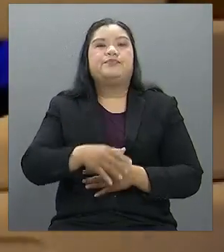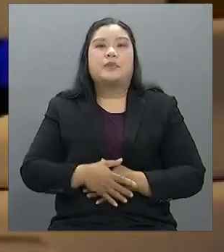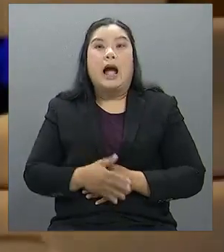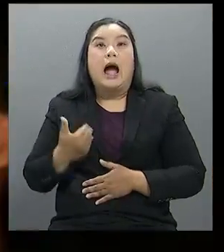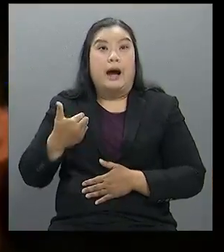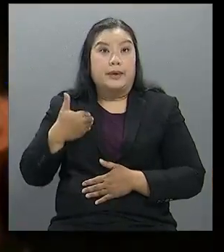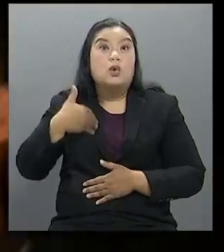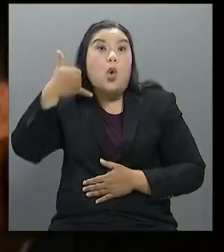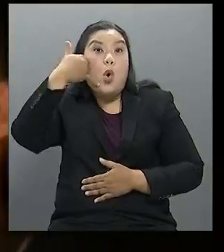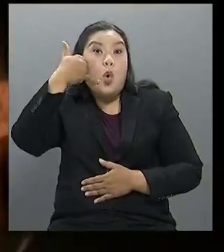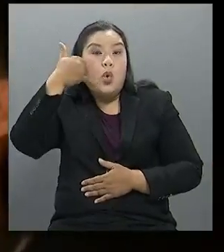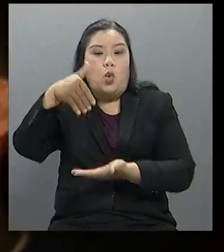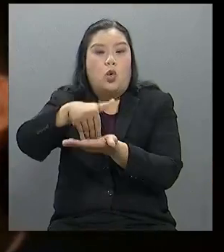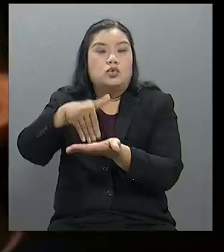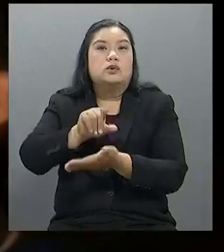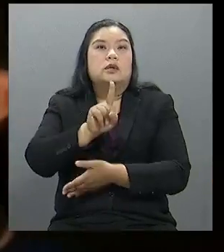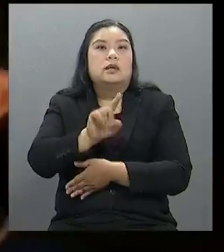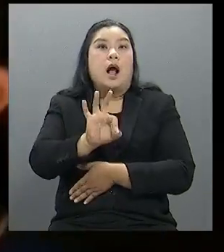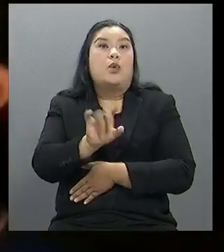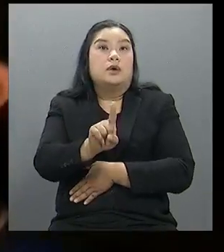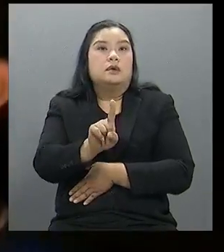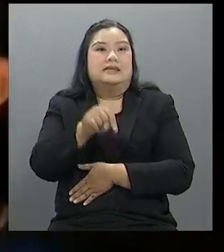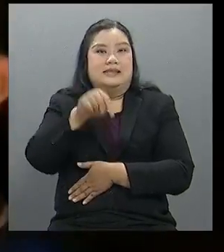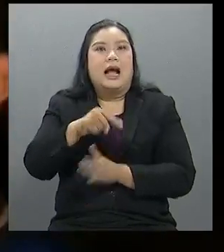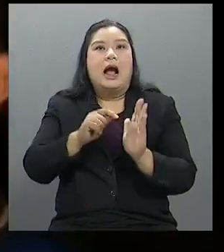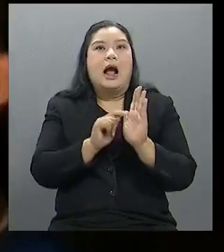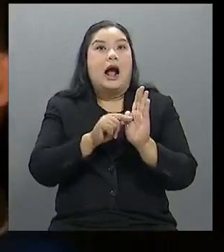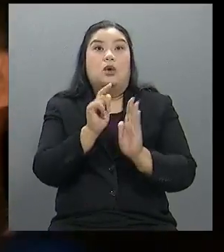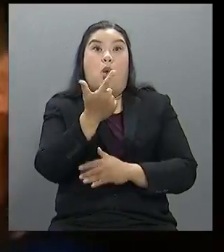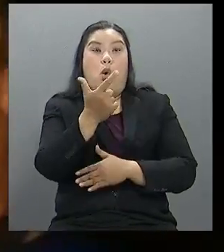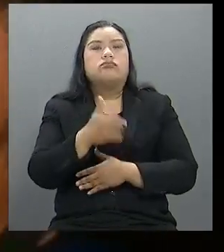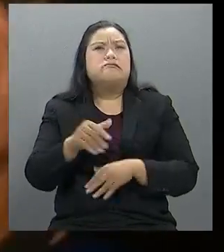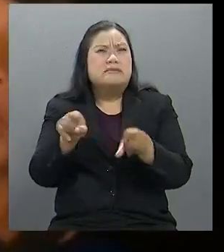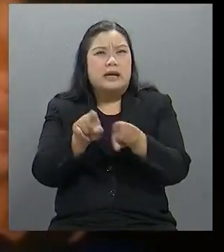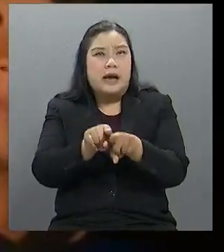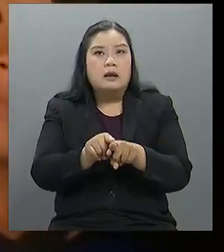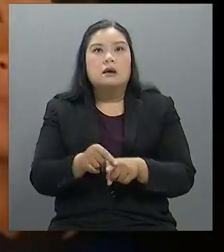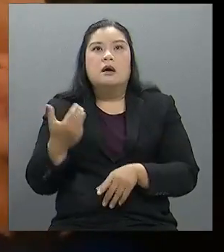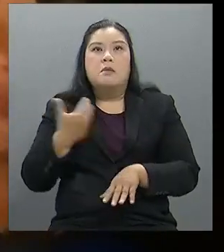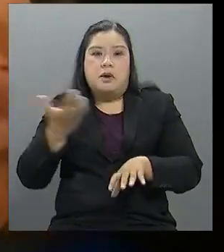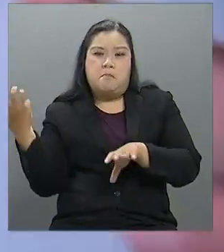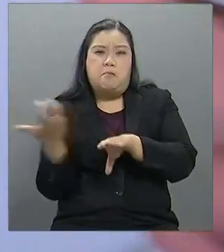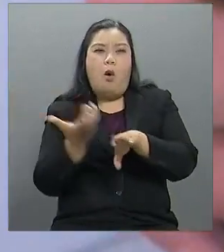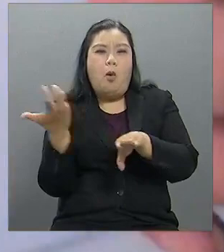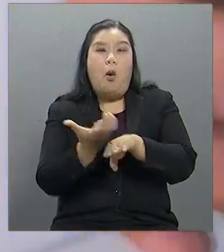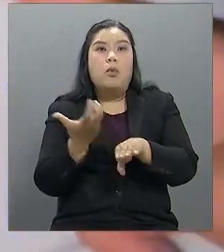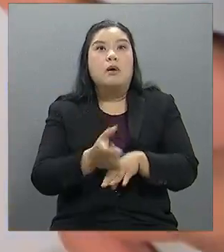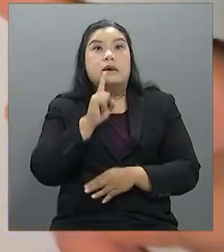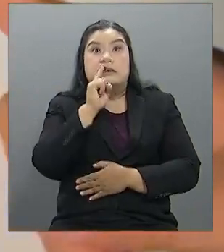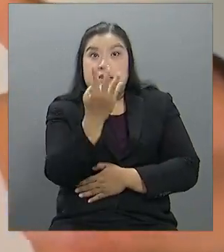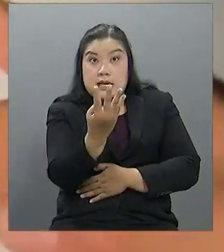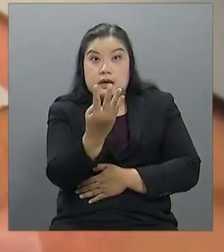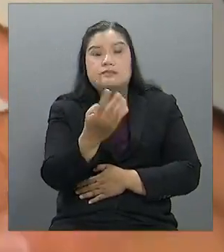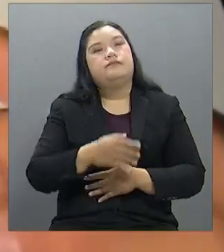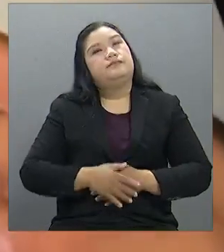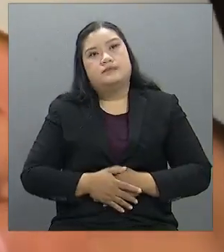ค่ะรับแจ้งเหตุอีกมีรถบรรทุกขนาดใหญ่ถูกปาหินใส่กระจกรถจนเสียหายอีก4คันค่ะเหตุเกิดที่ถนนส